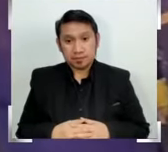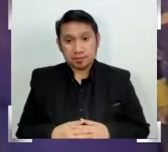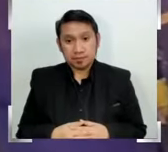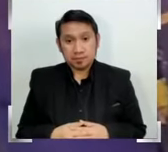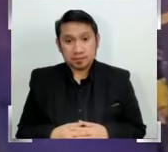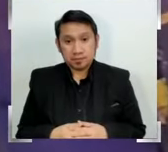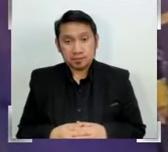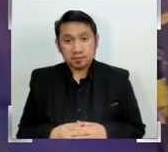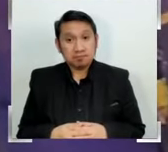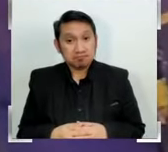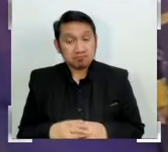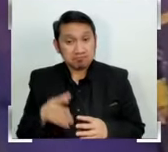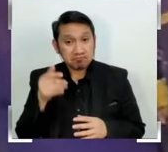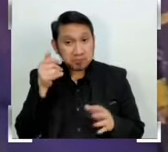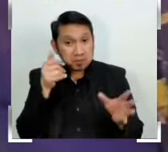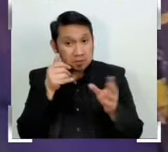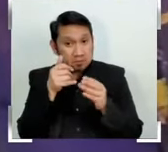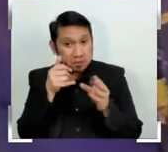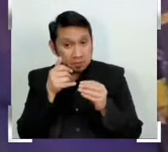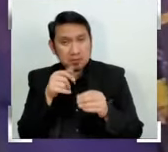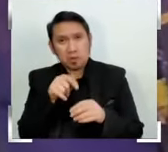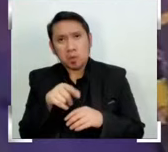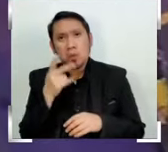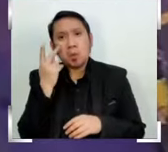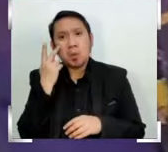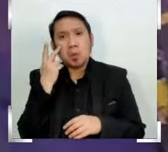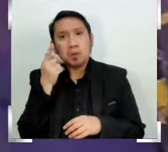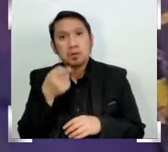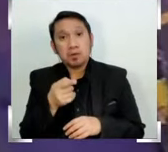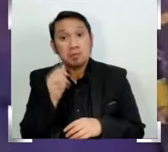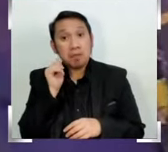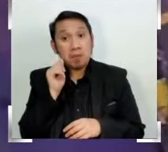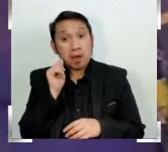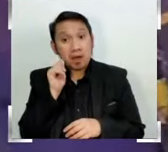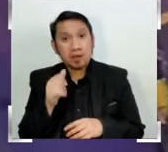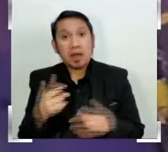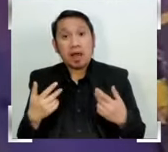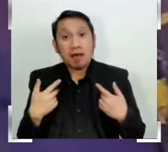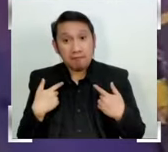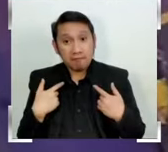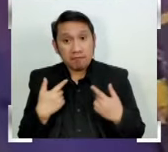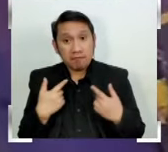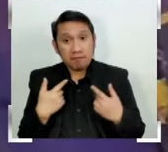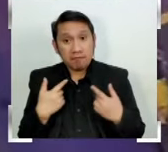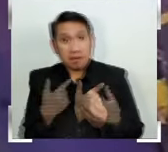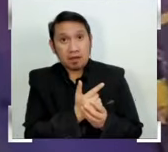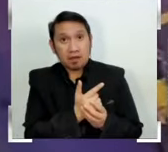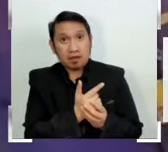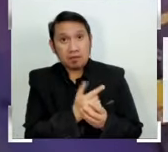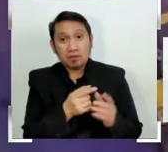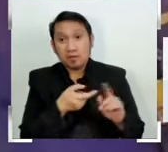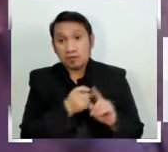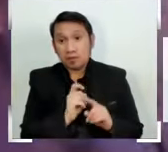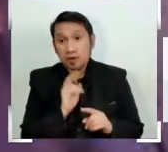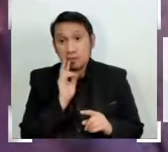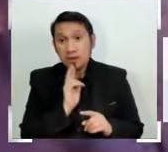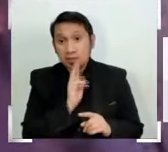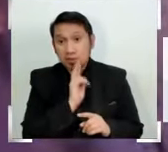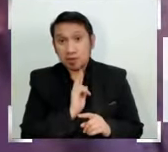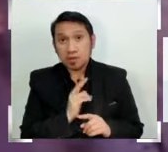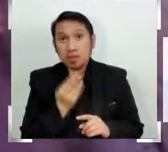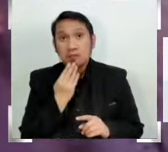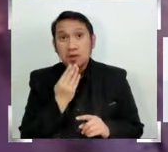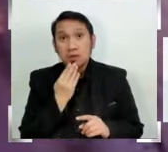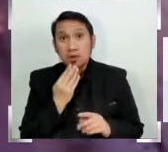Sa CCTV footage na ito, kita ang paglabas ng isang babaeng may hawak na baril mula sa isang reservoir sa Bacolod City.